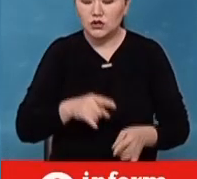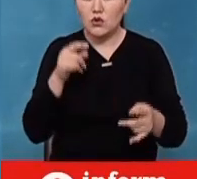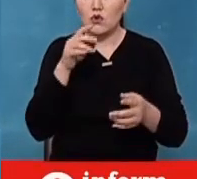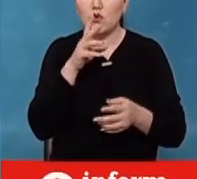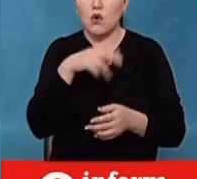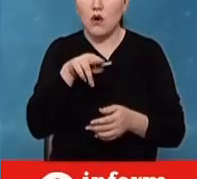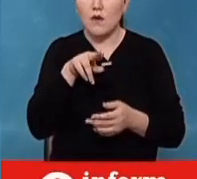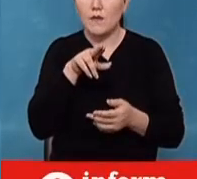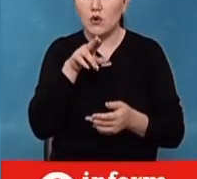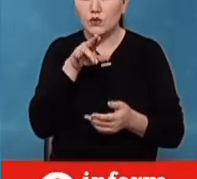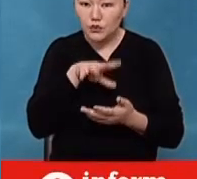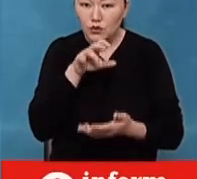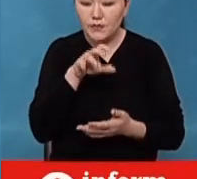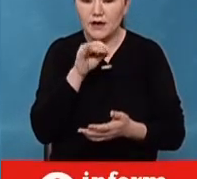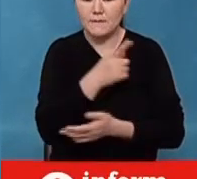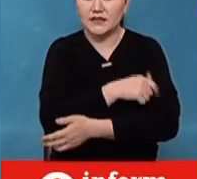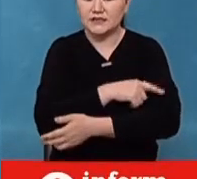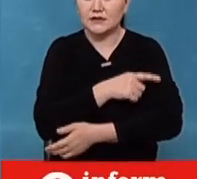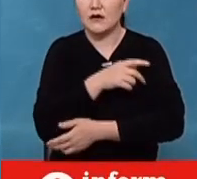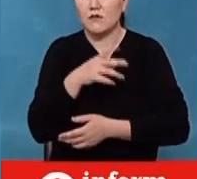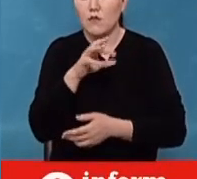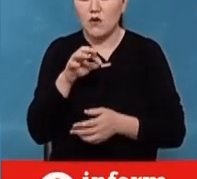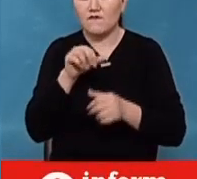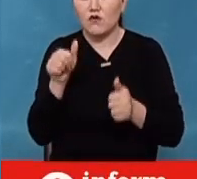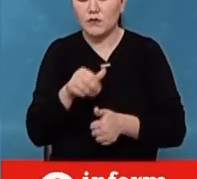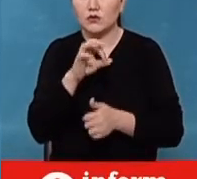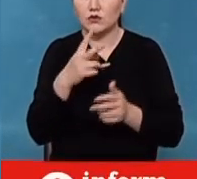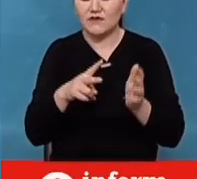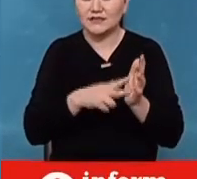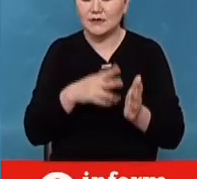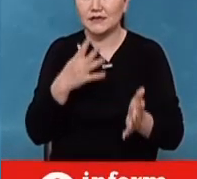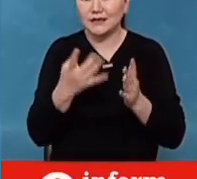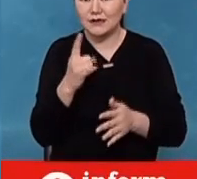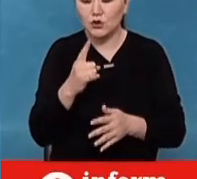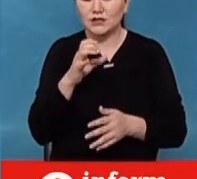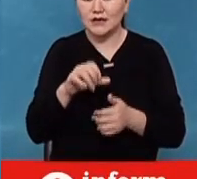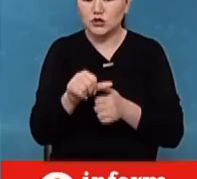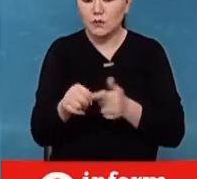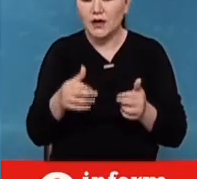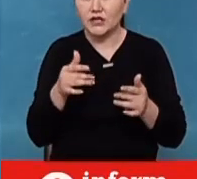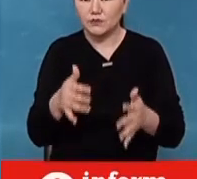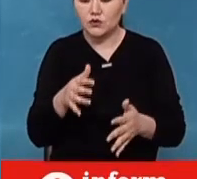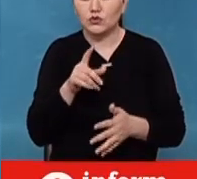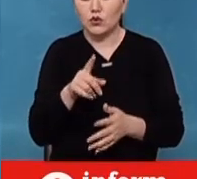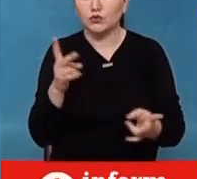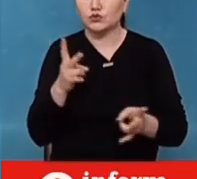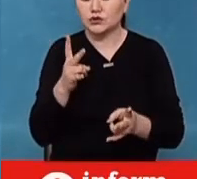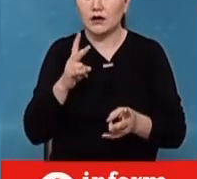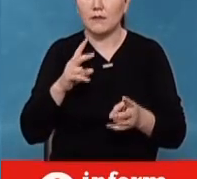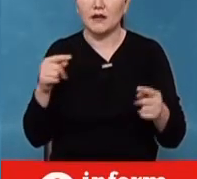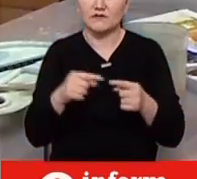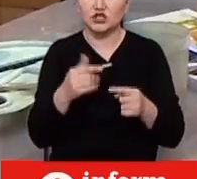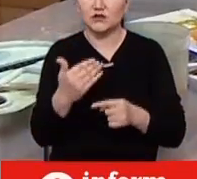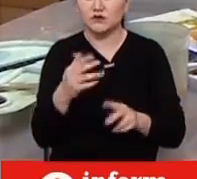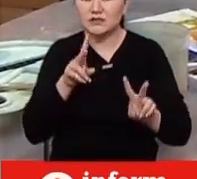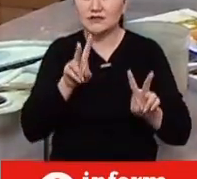удостоверения личности родителя, медсправку по форме 027. Если ребенок с особыми потребностями, то нужно подтвердить его